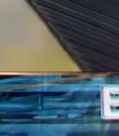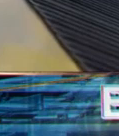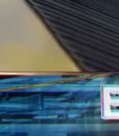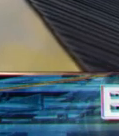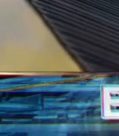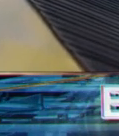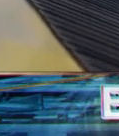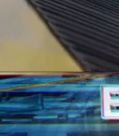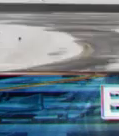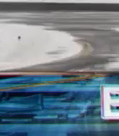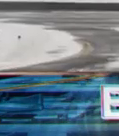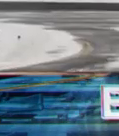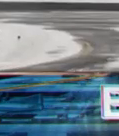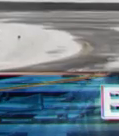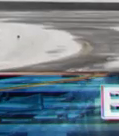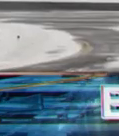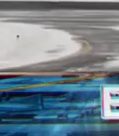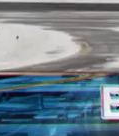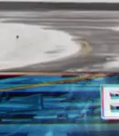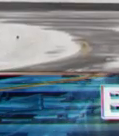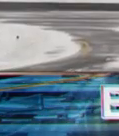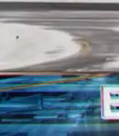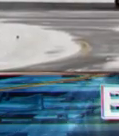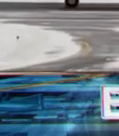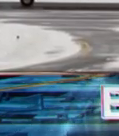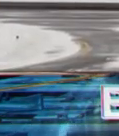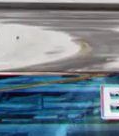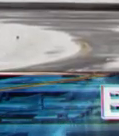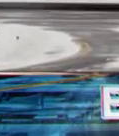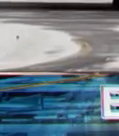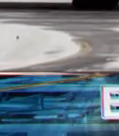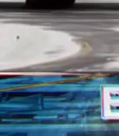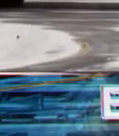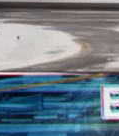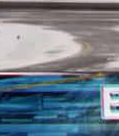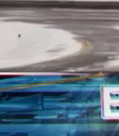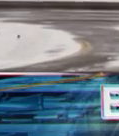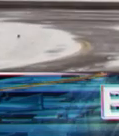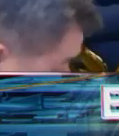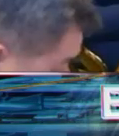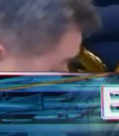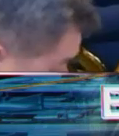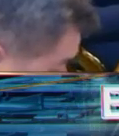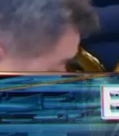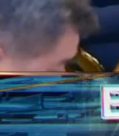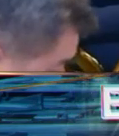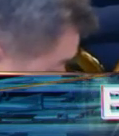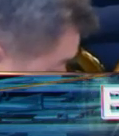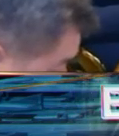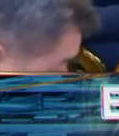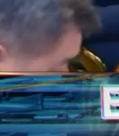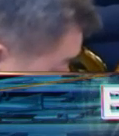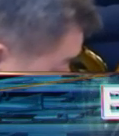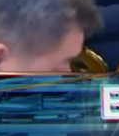Женістің 75 жылдығы мен Наурыз мейрамы тойланбайды. Ірілі ұсақты қоғамдық шаралар кейін кешегерлет. Коронавирустың таралуына